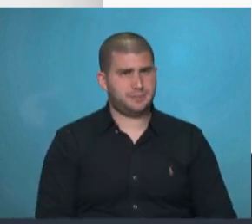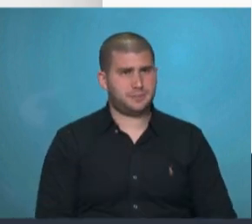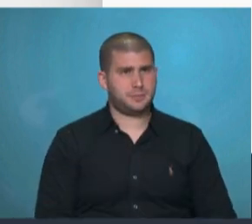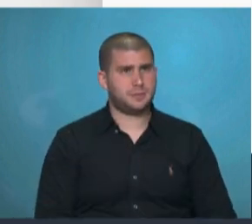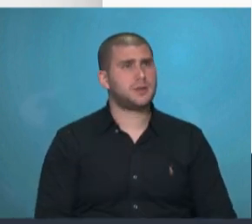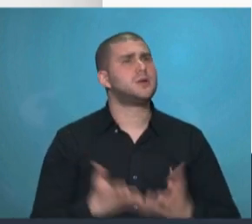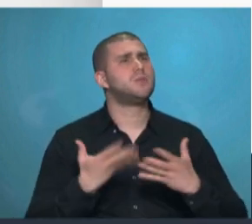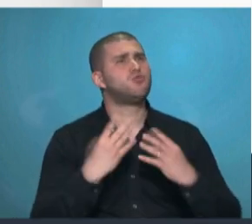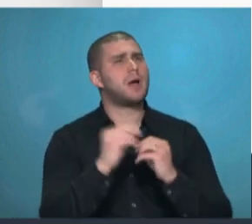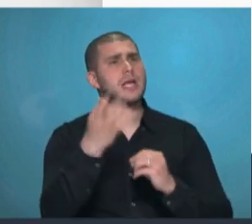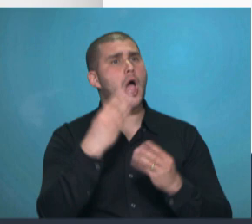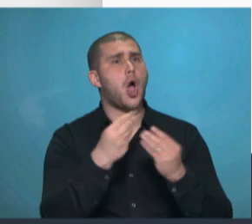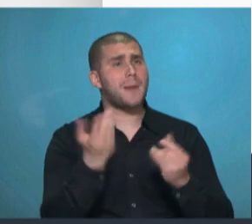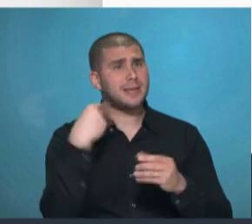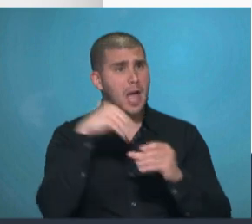שהייתה